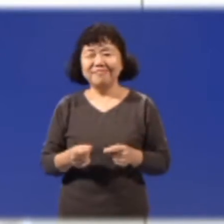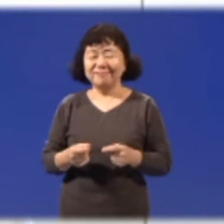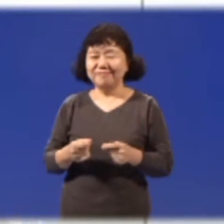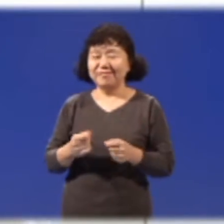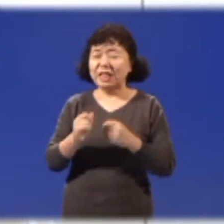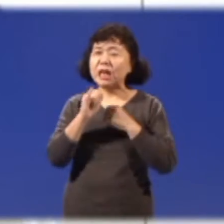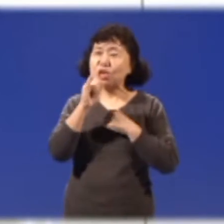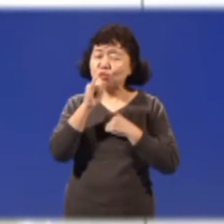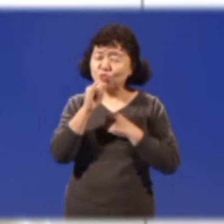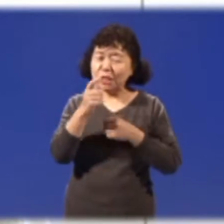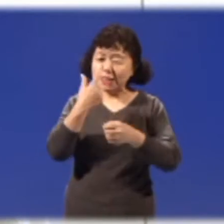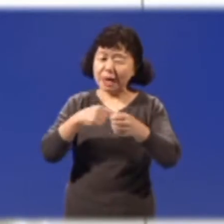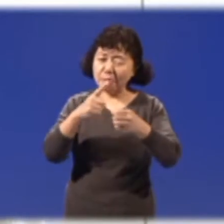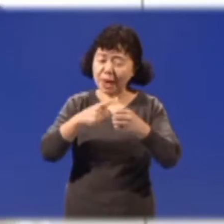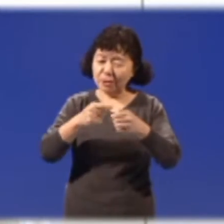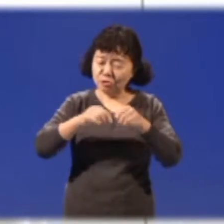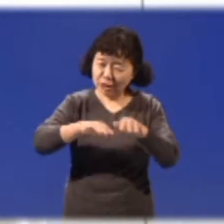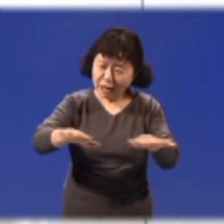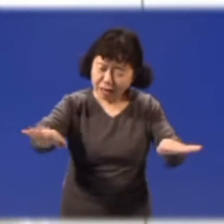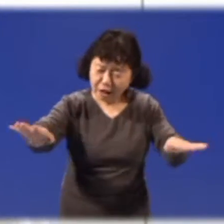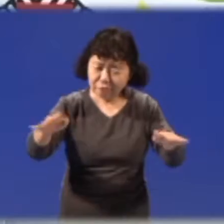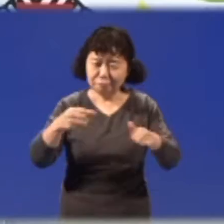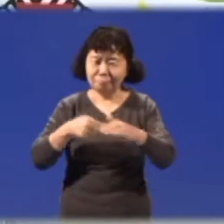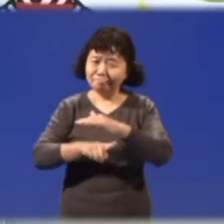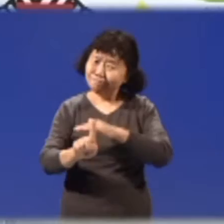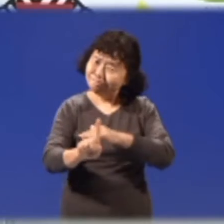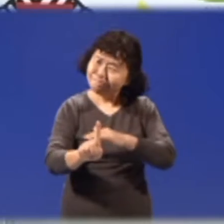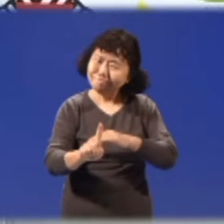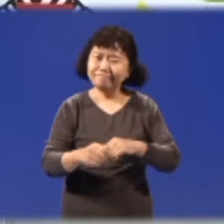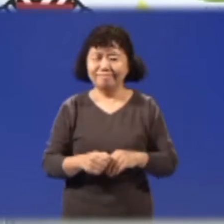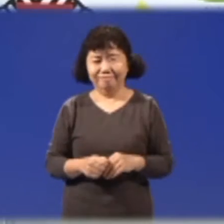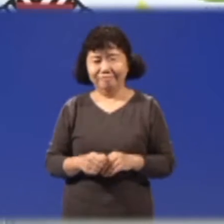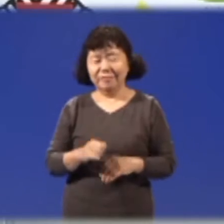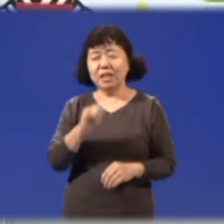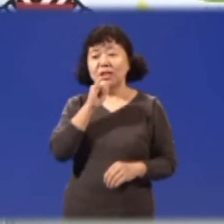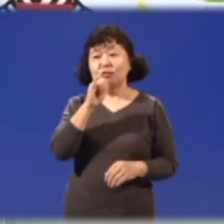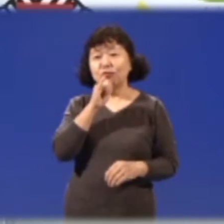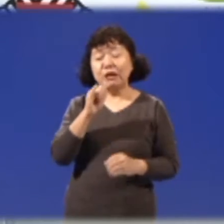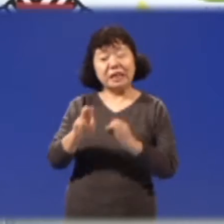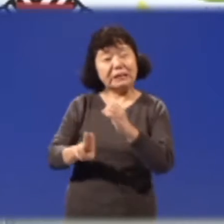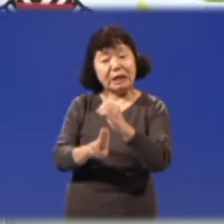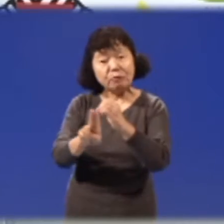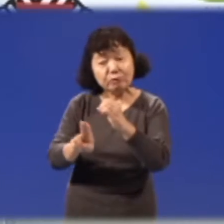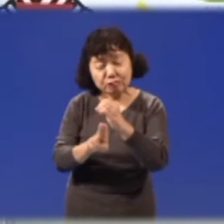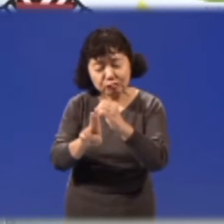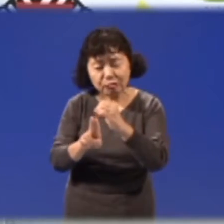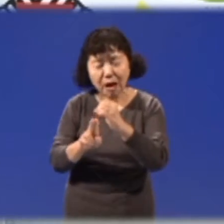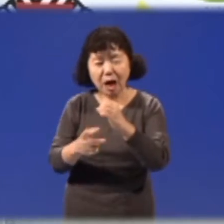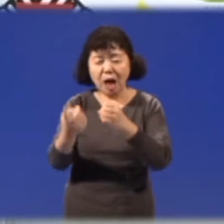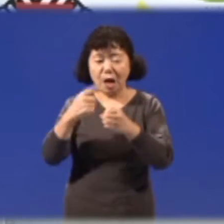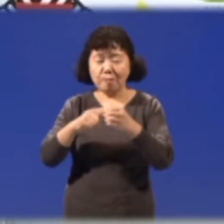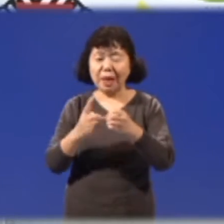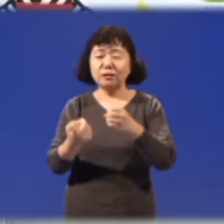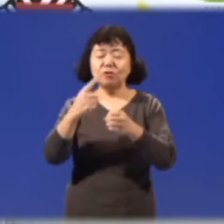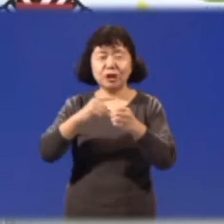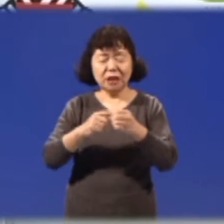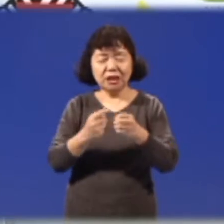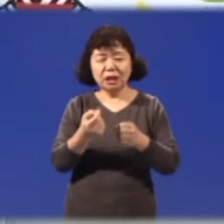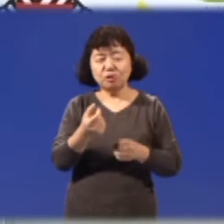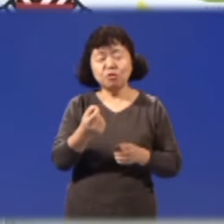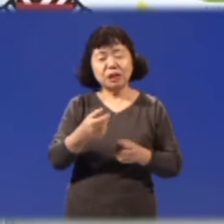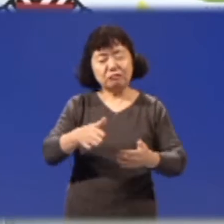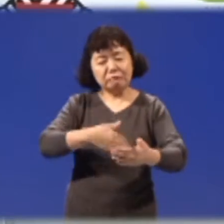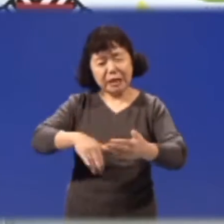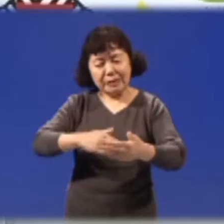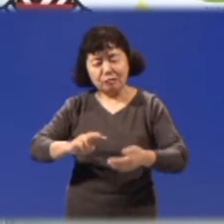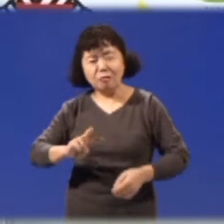ザが毎年流行るのはどうしてなんですか。 はい、インフルエンザウイルスは毎年少しずつ性質が変化し